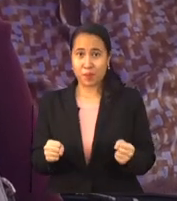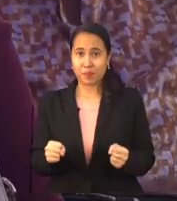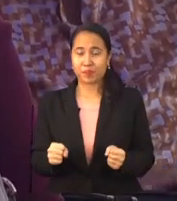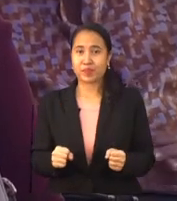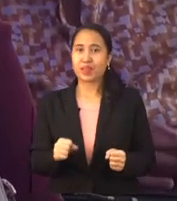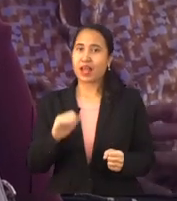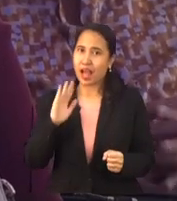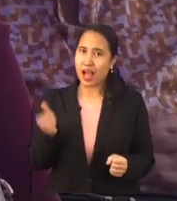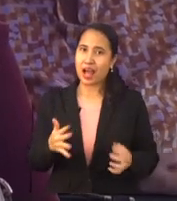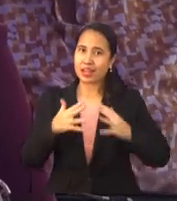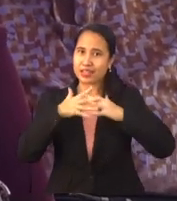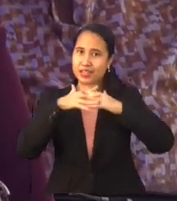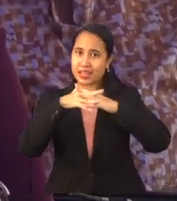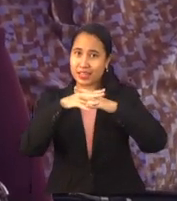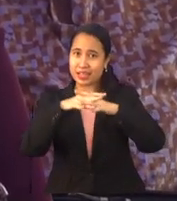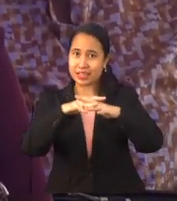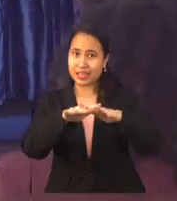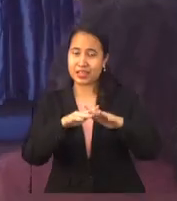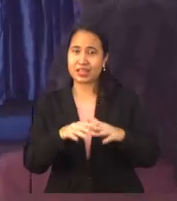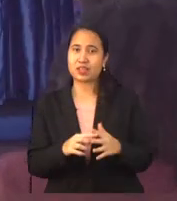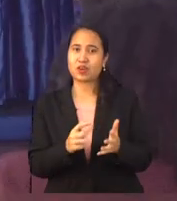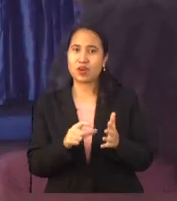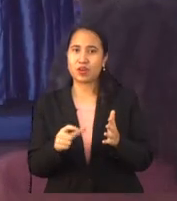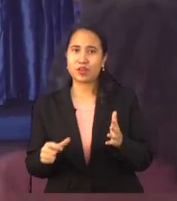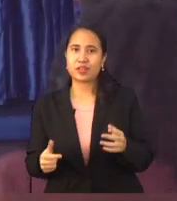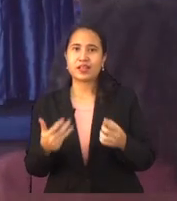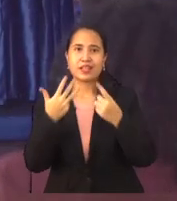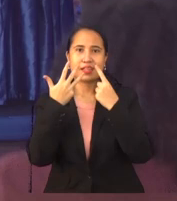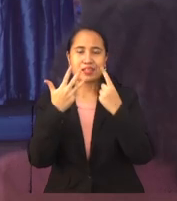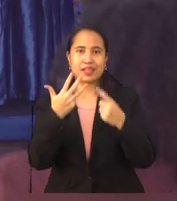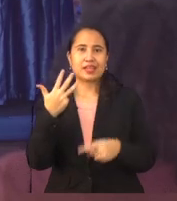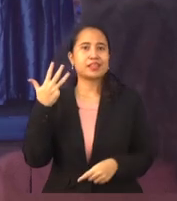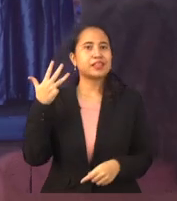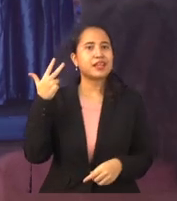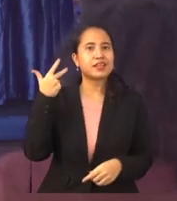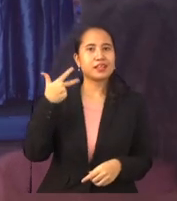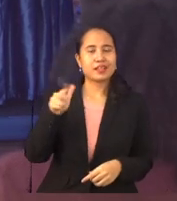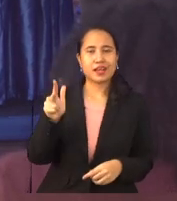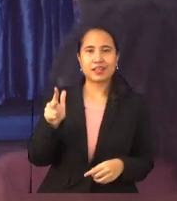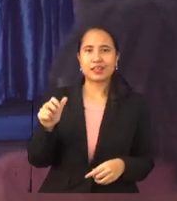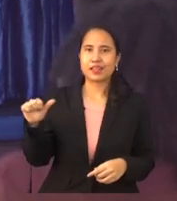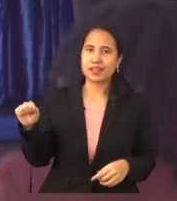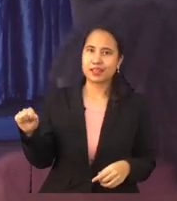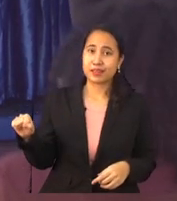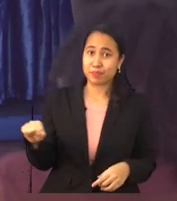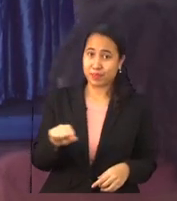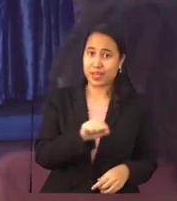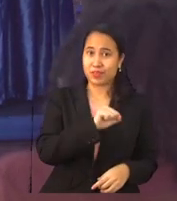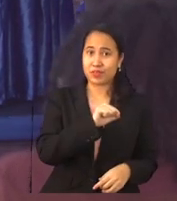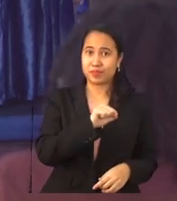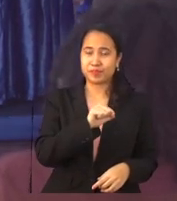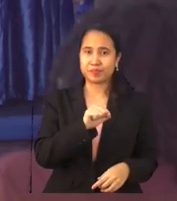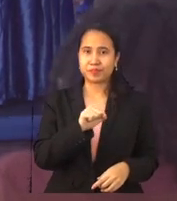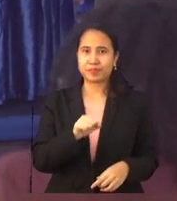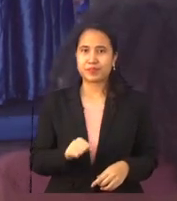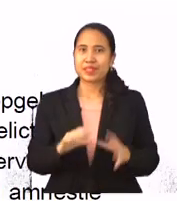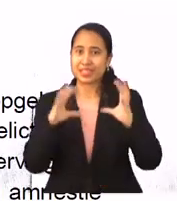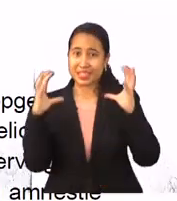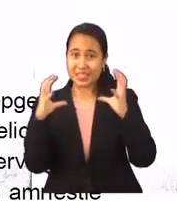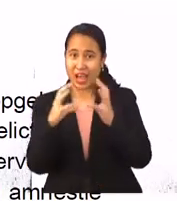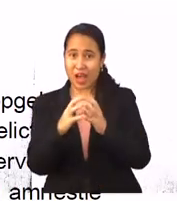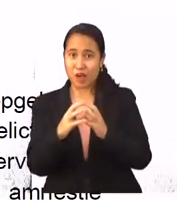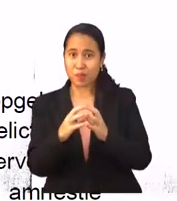geïntegreerd onderdeel van de Amnestiewet 1989 uitmaken, zal in haar geheel met de overige,